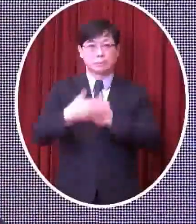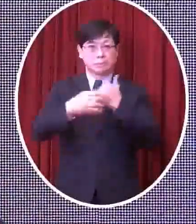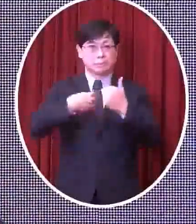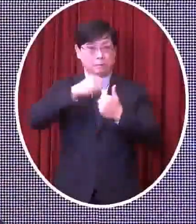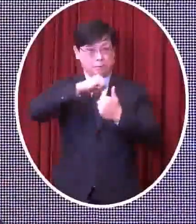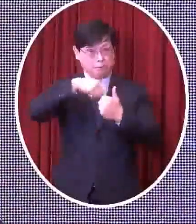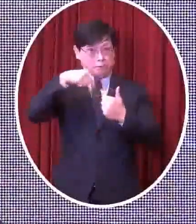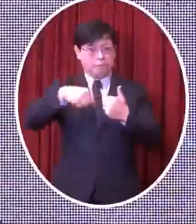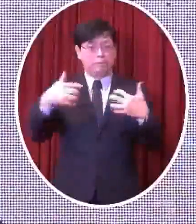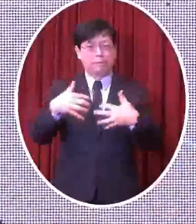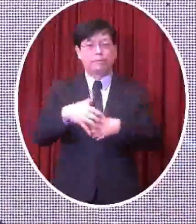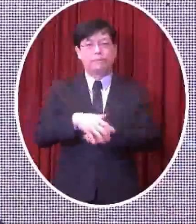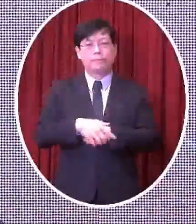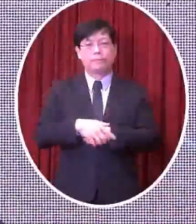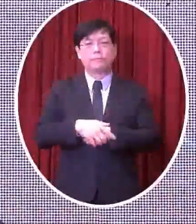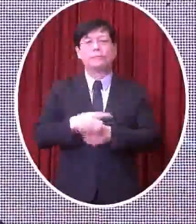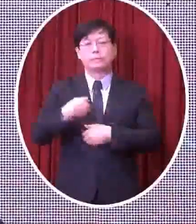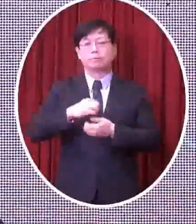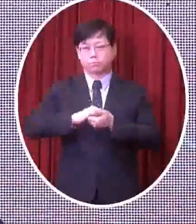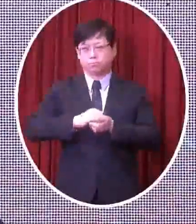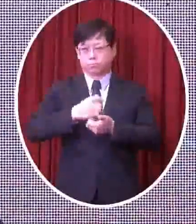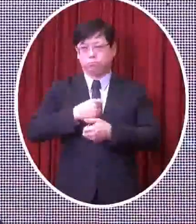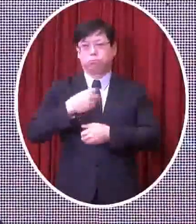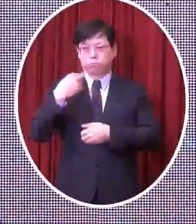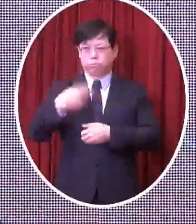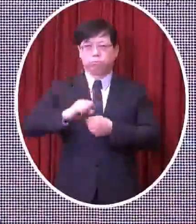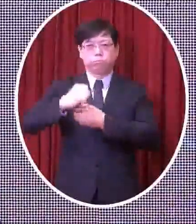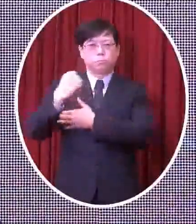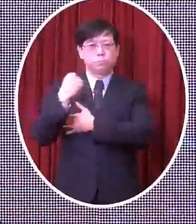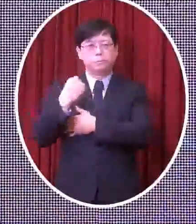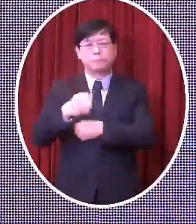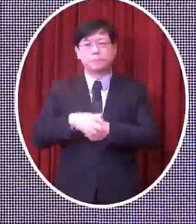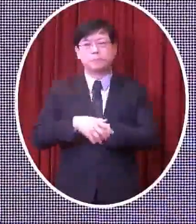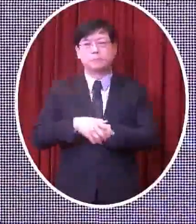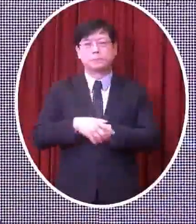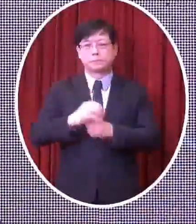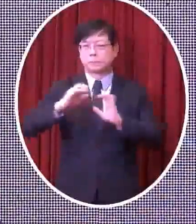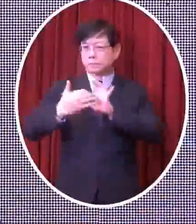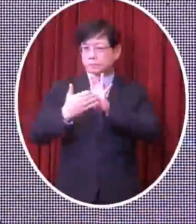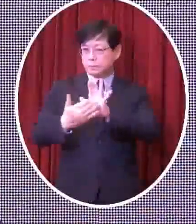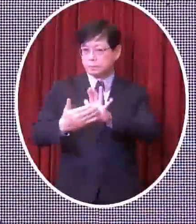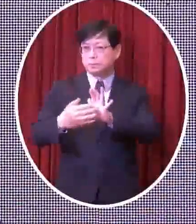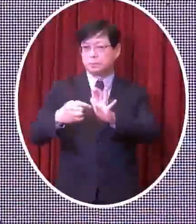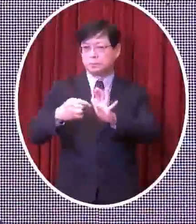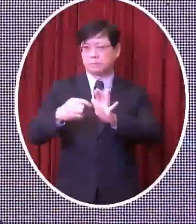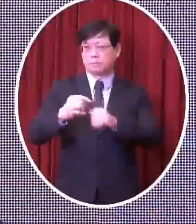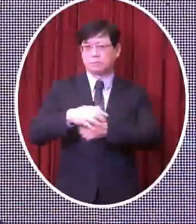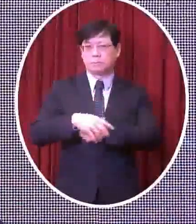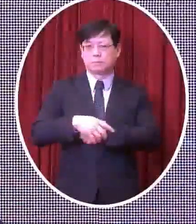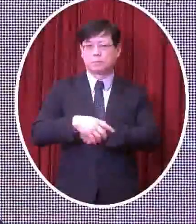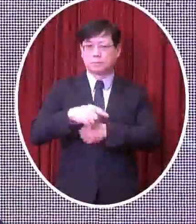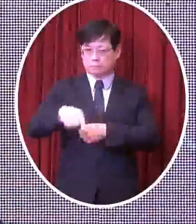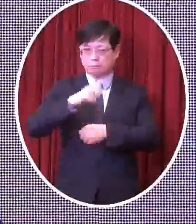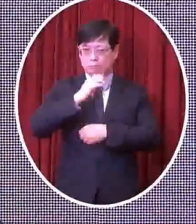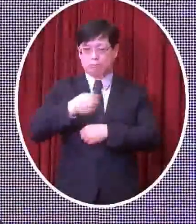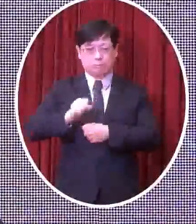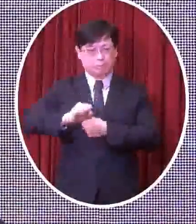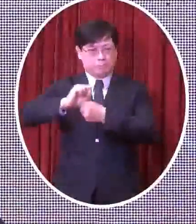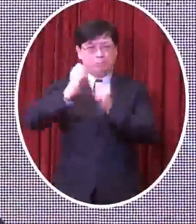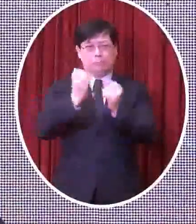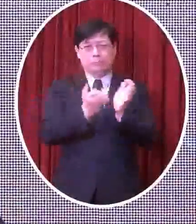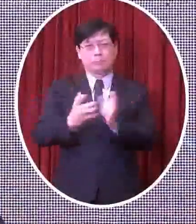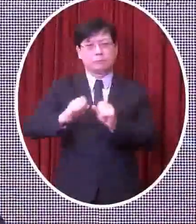台湾上面，那我们也必须在强化我们的国防的各项准备